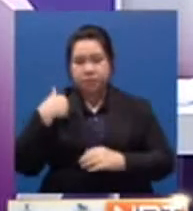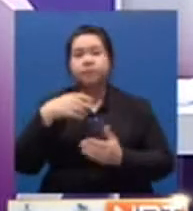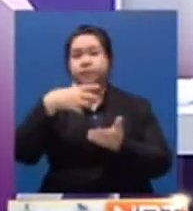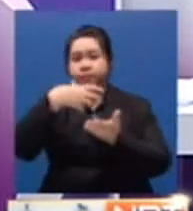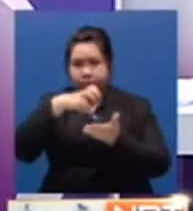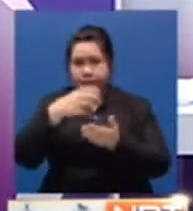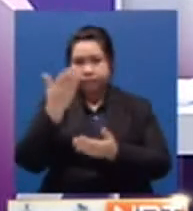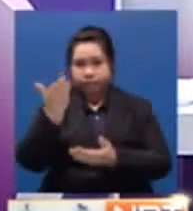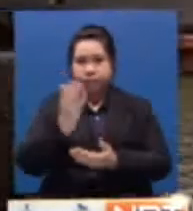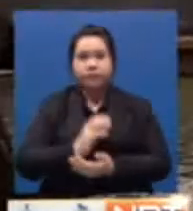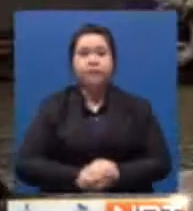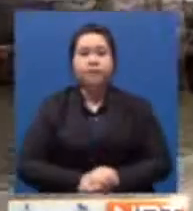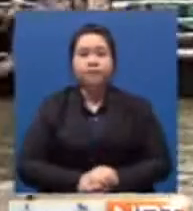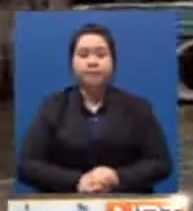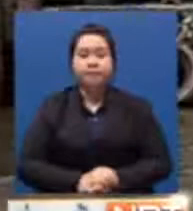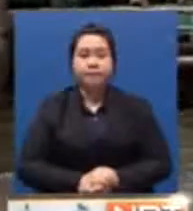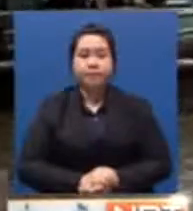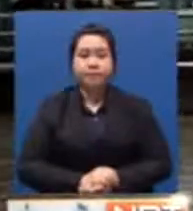านกันค่ะ